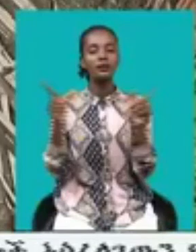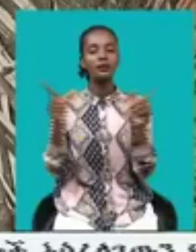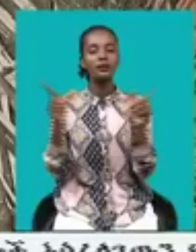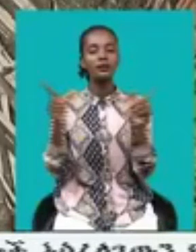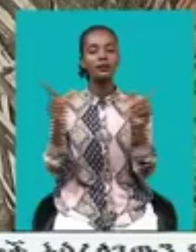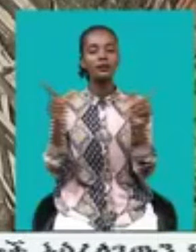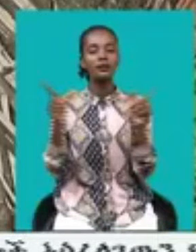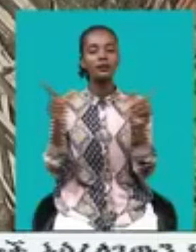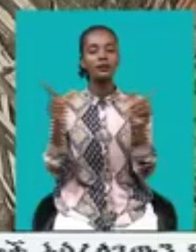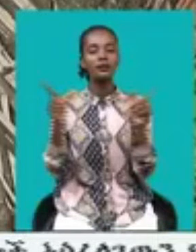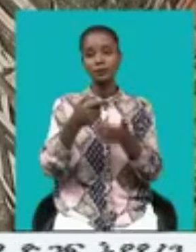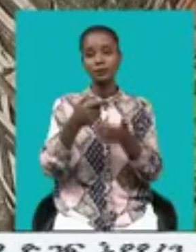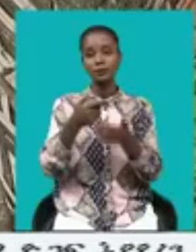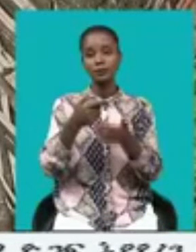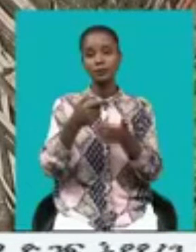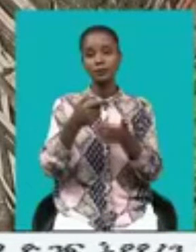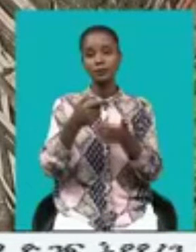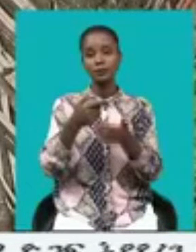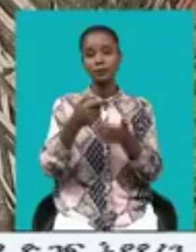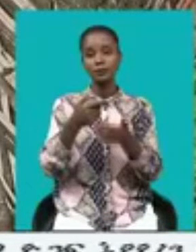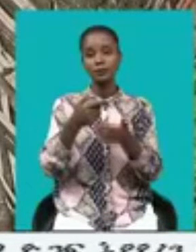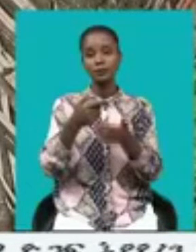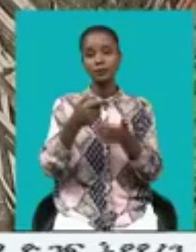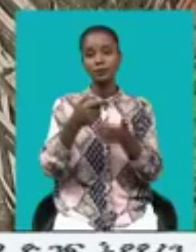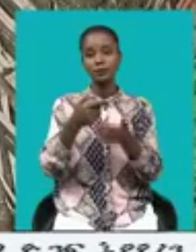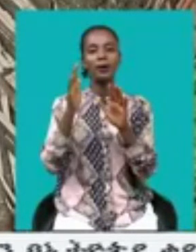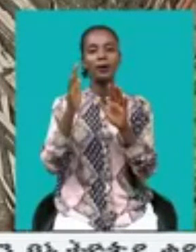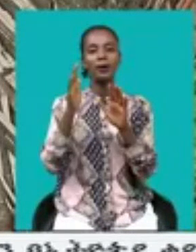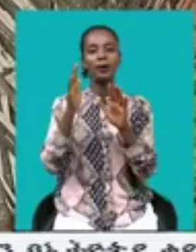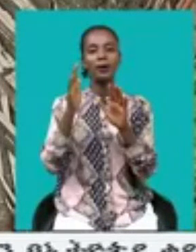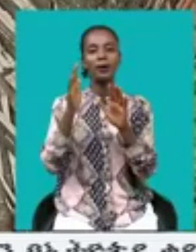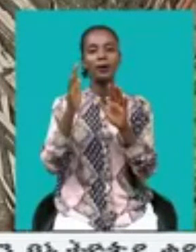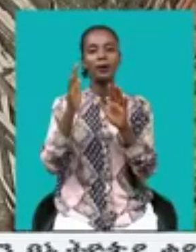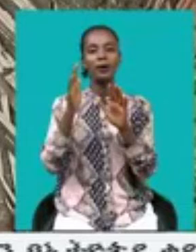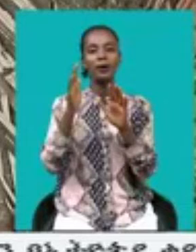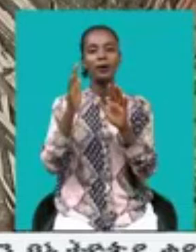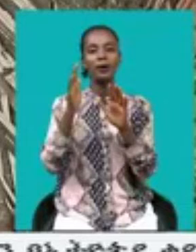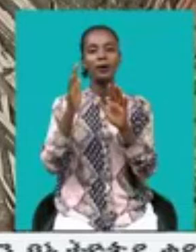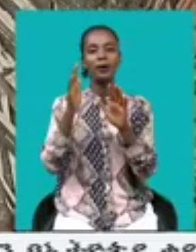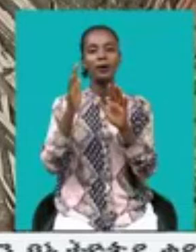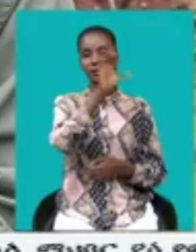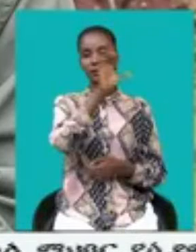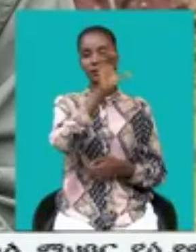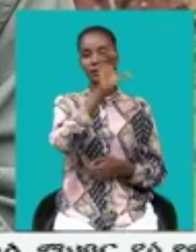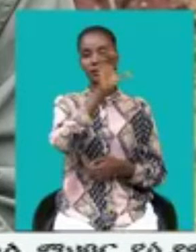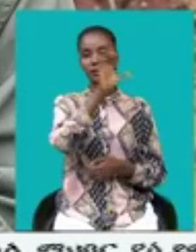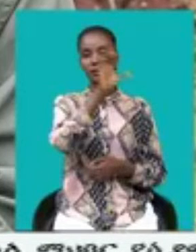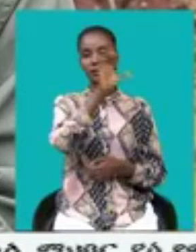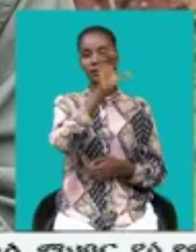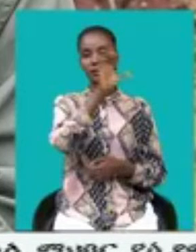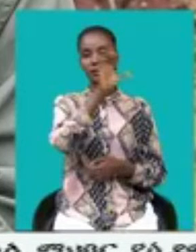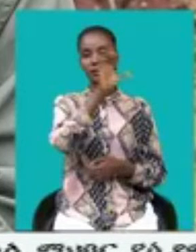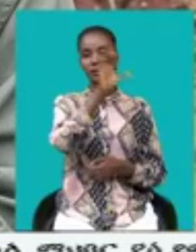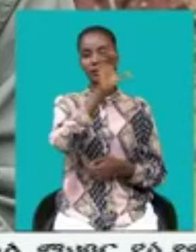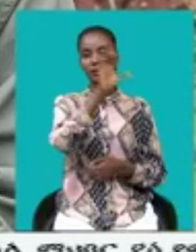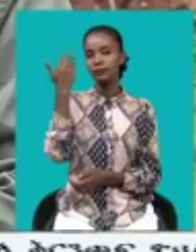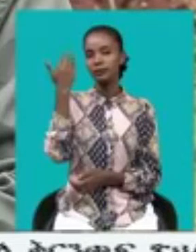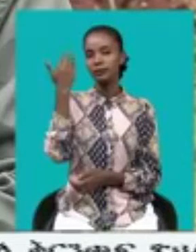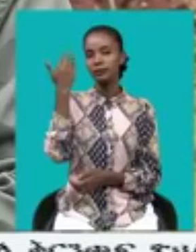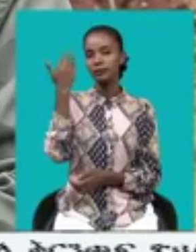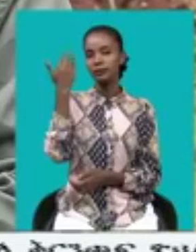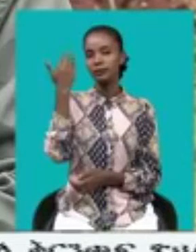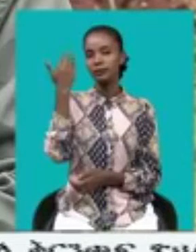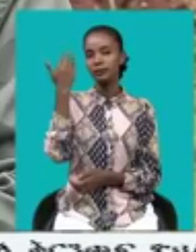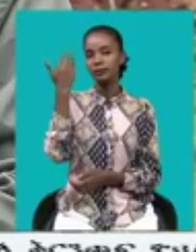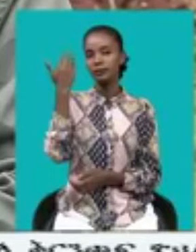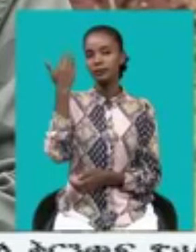በዓል እናደርሳለን ብለን በያዝነው እቅድ መነሻ ተግባራዊ ተደርጓልም ብለዋል። ለመስቀል በዓል እናደርሳለን ብለን ነው ለደመራ